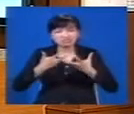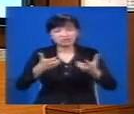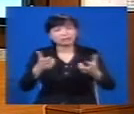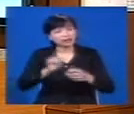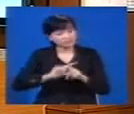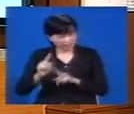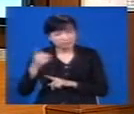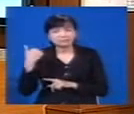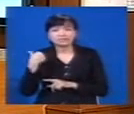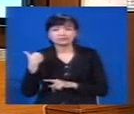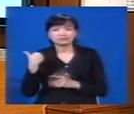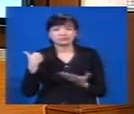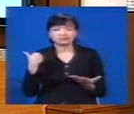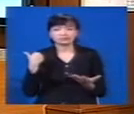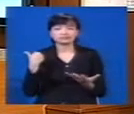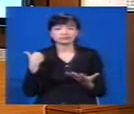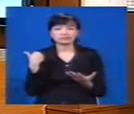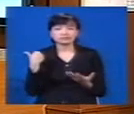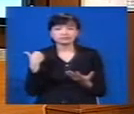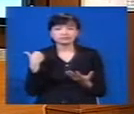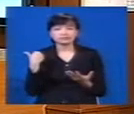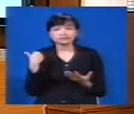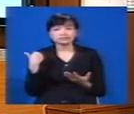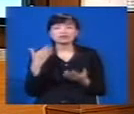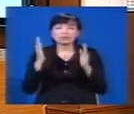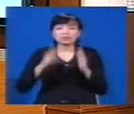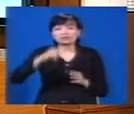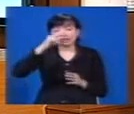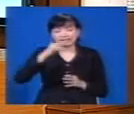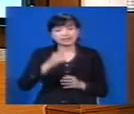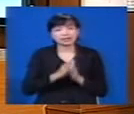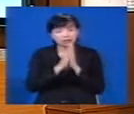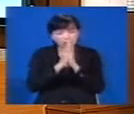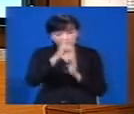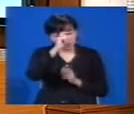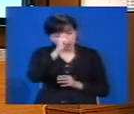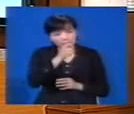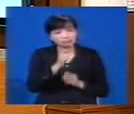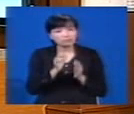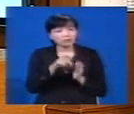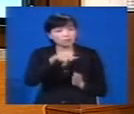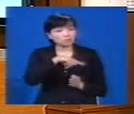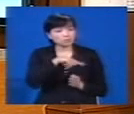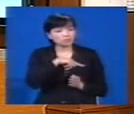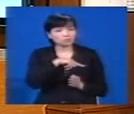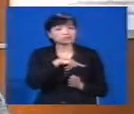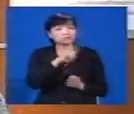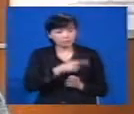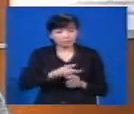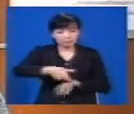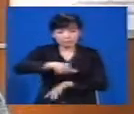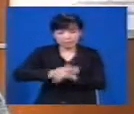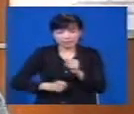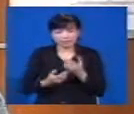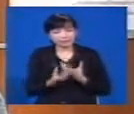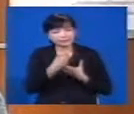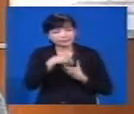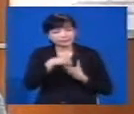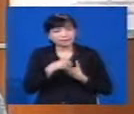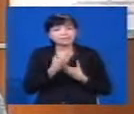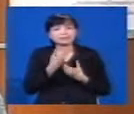การสร้างแรงจูงใจให้คนไทยซึ่งนับถือพุทธศาสนาเนี่ยได้ปฏิบัติตน ศึกษา ศาสนามากขึ้นอย่างนี้